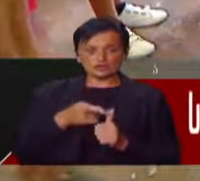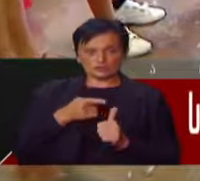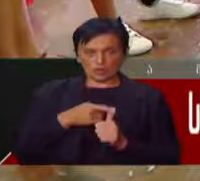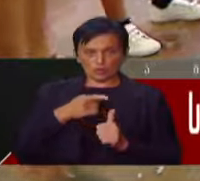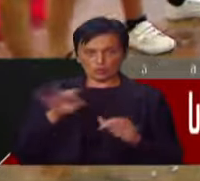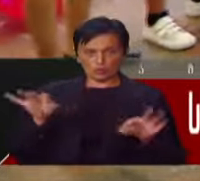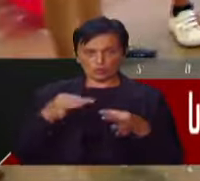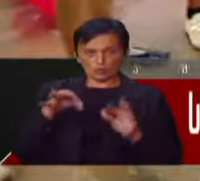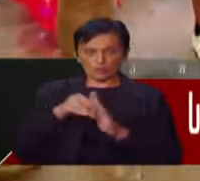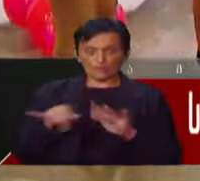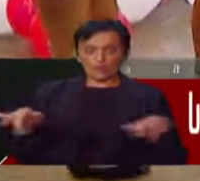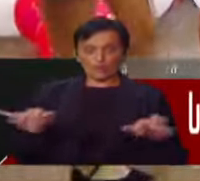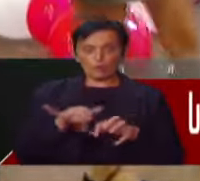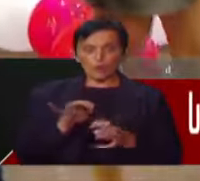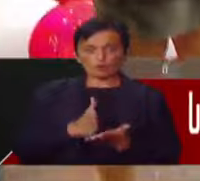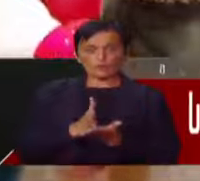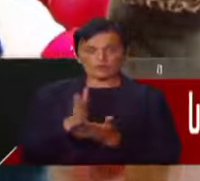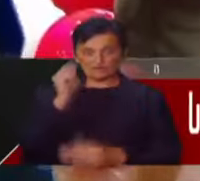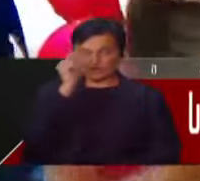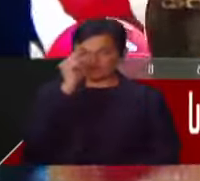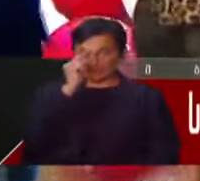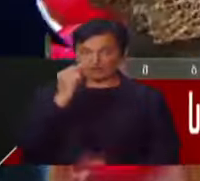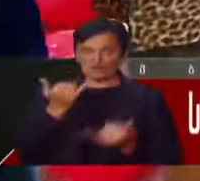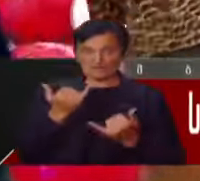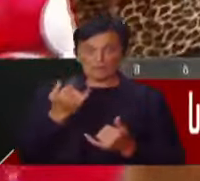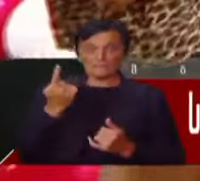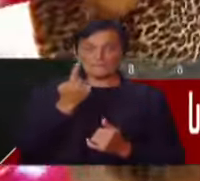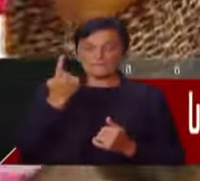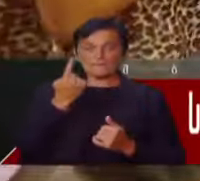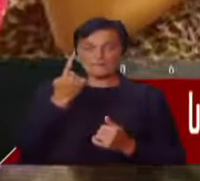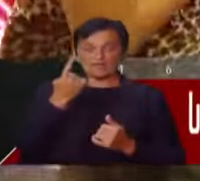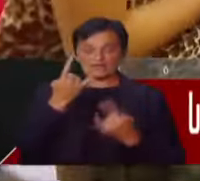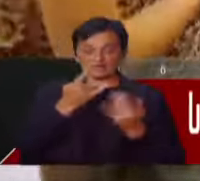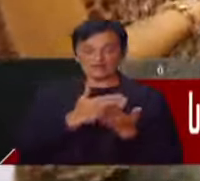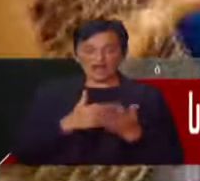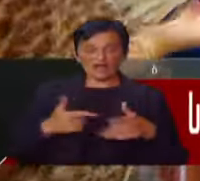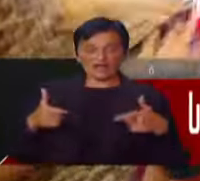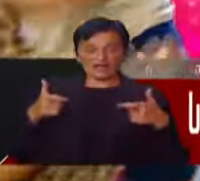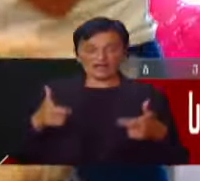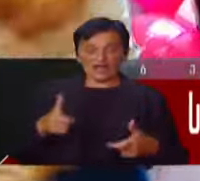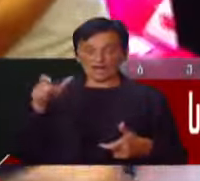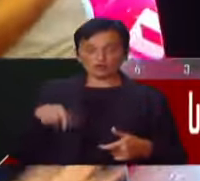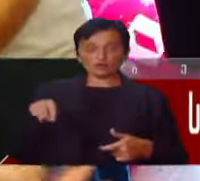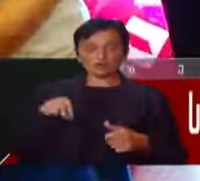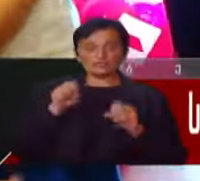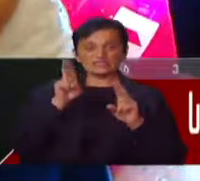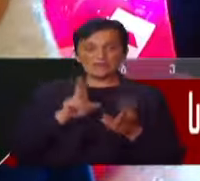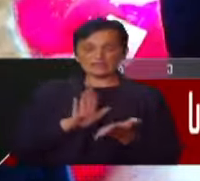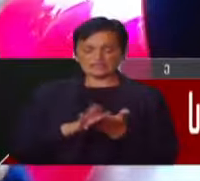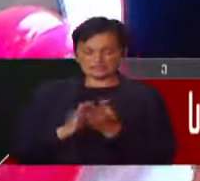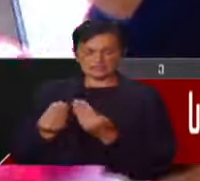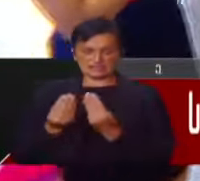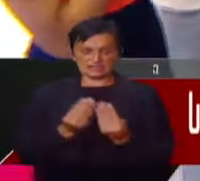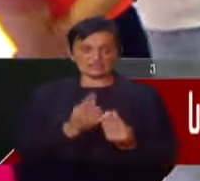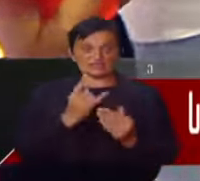მუსიკალურ ექსპლაში ფორტეპიანოს მიმართველად სწავლობს. დღეს პირველი არხის გენერალურმა დირექტორმა ანდრია ფუტკარაძე სპეციალური სიგელი გადასცა და